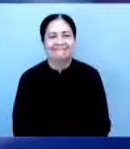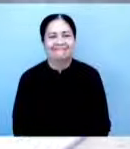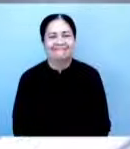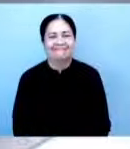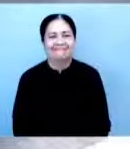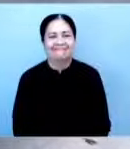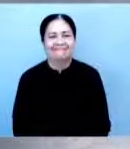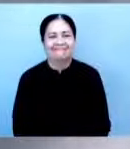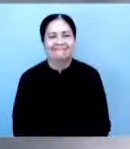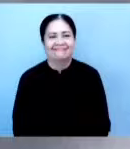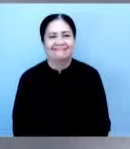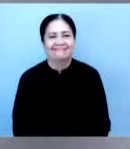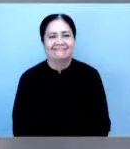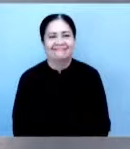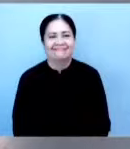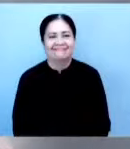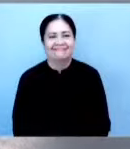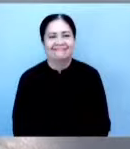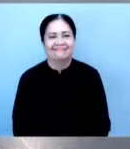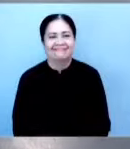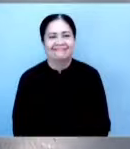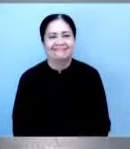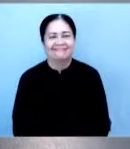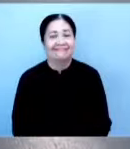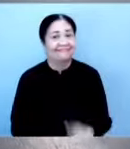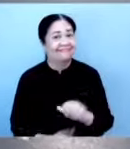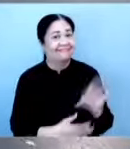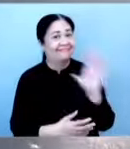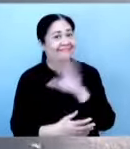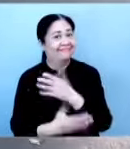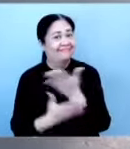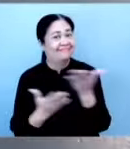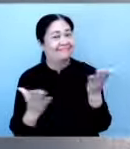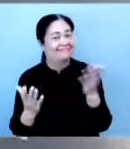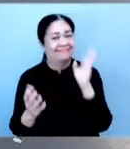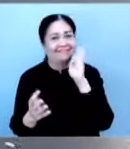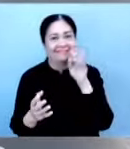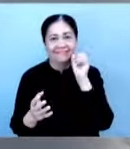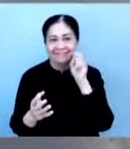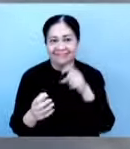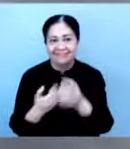ba OP po siya Good morning Good